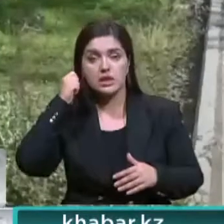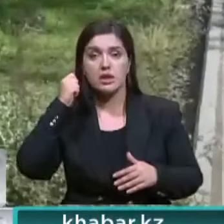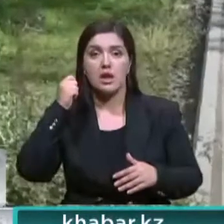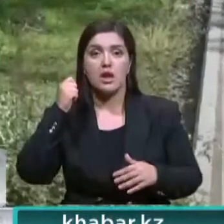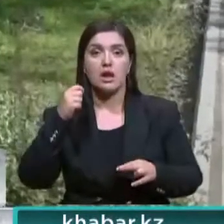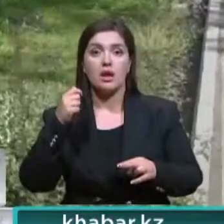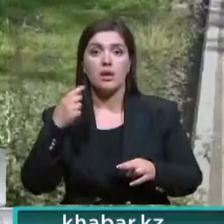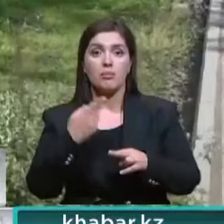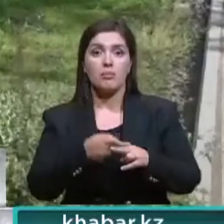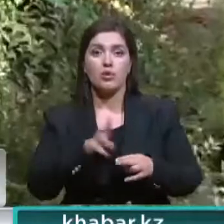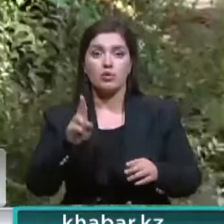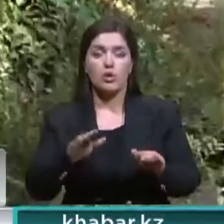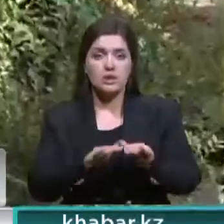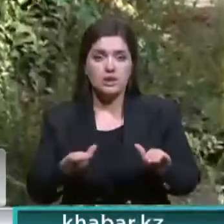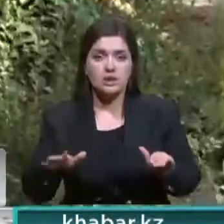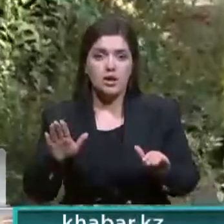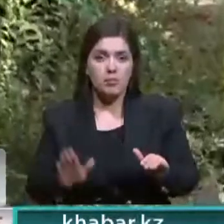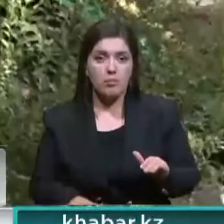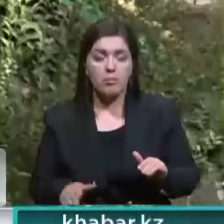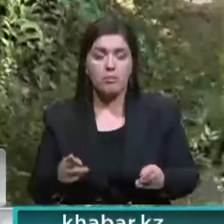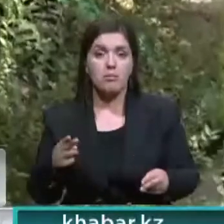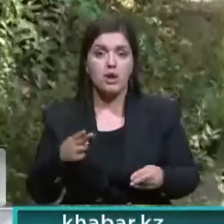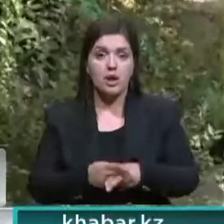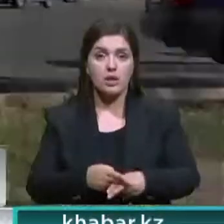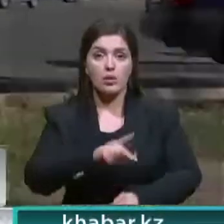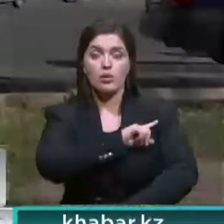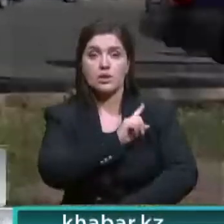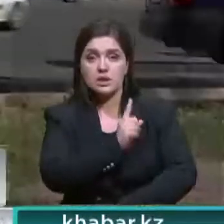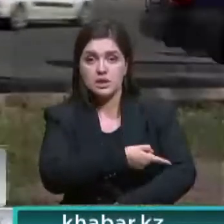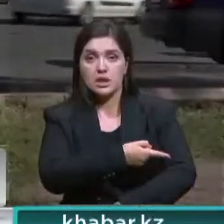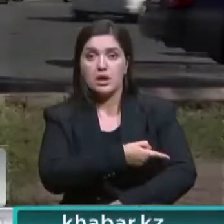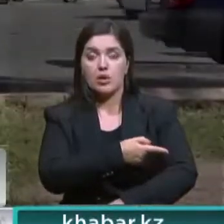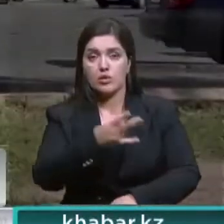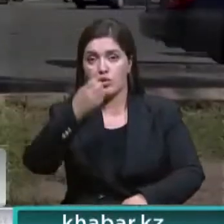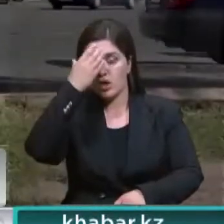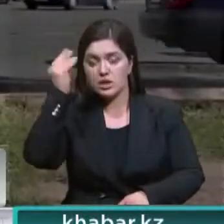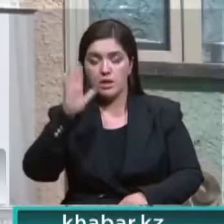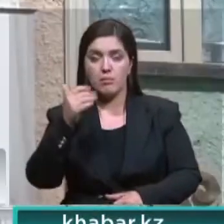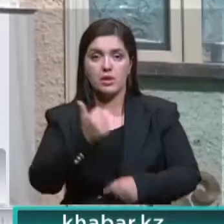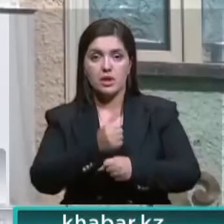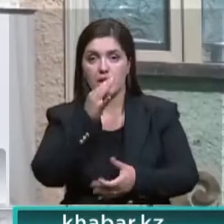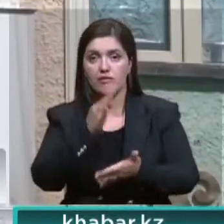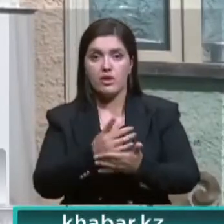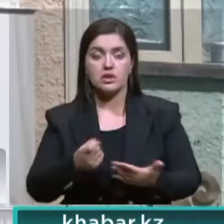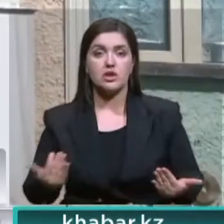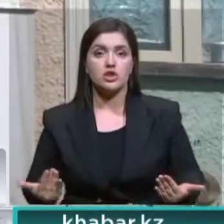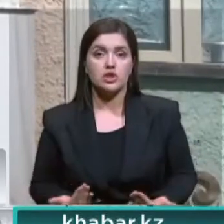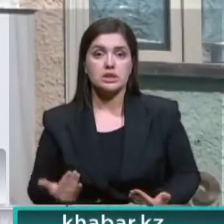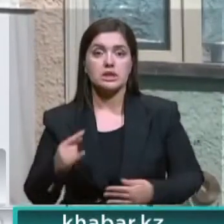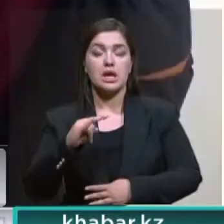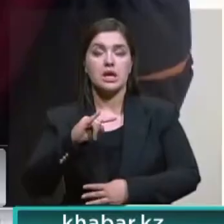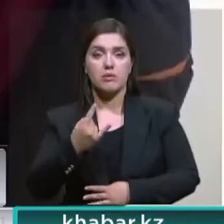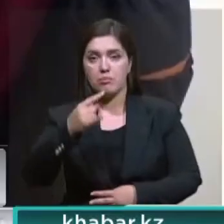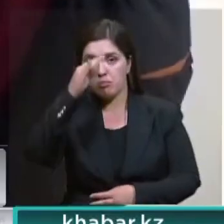этом отношении совсем малыши. Поэтому профилактику планируют усиливать. Но не стоит забывать, что главную ответственность за жизнь ребенка прежде всего